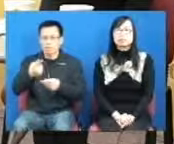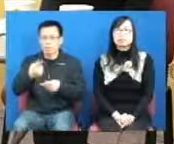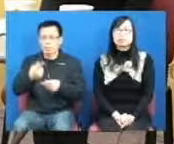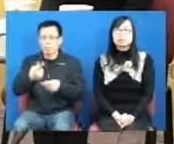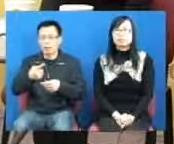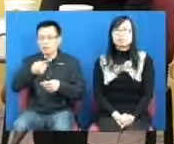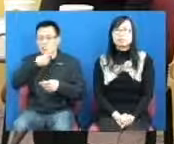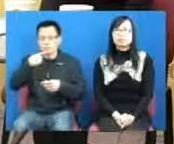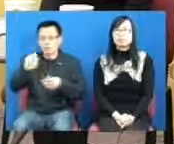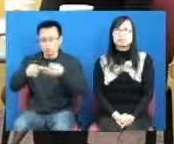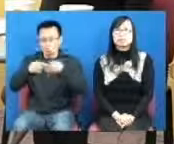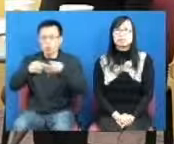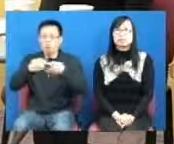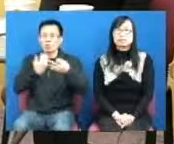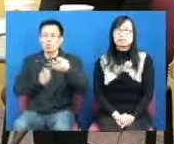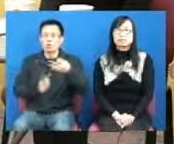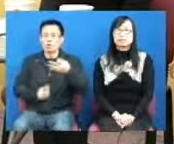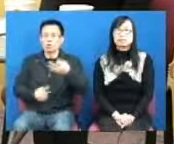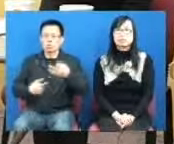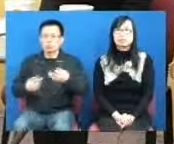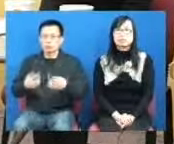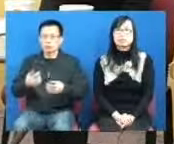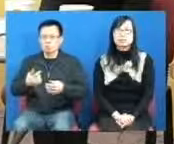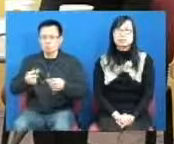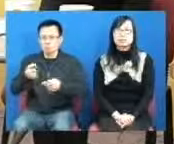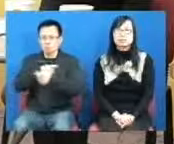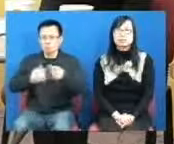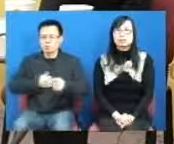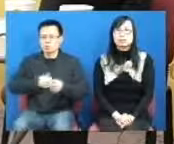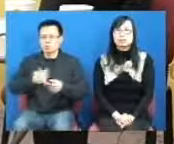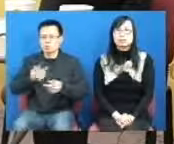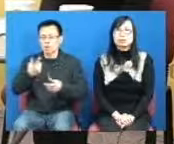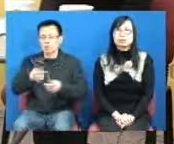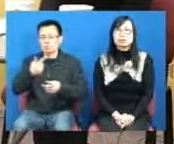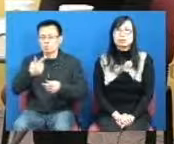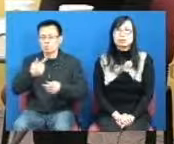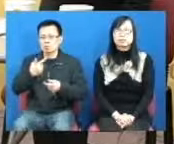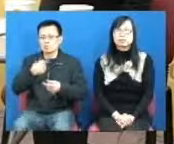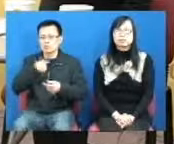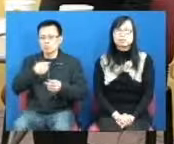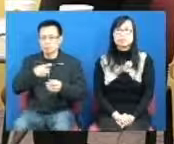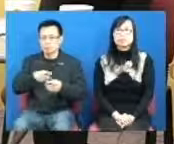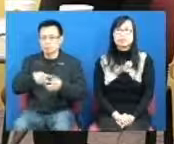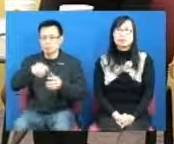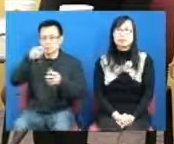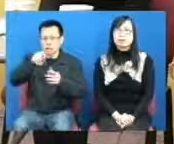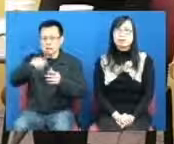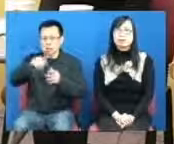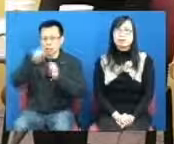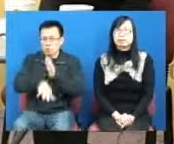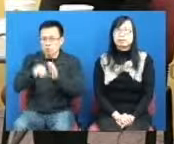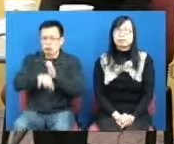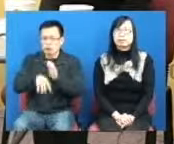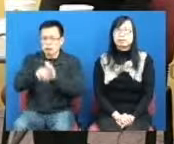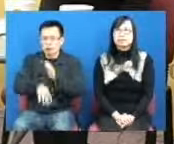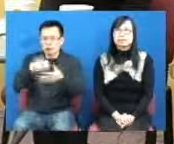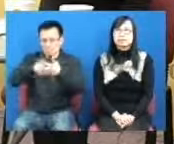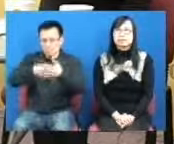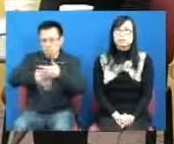財赤所以很多社會投資很多社會福利就在那裏上減債但今年的氣氛